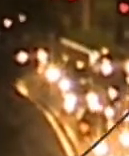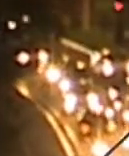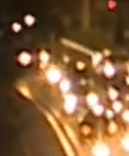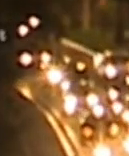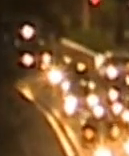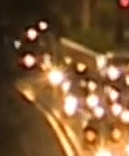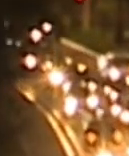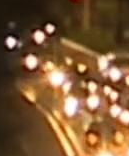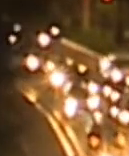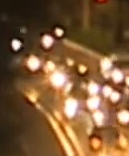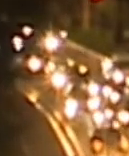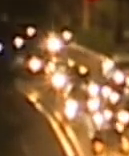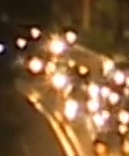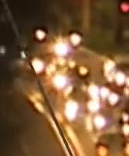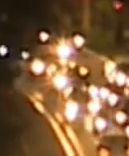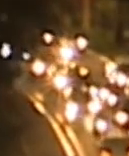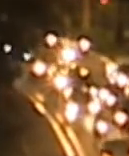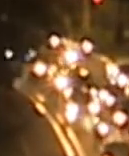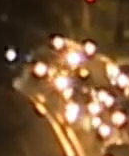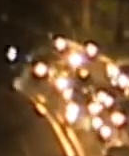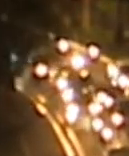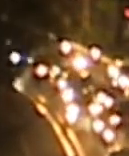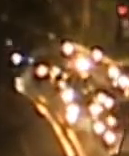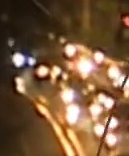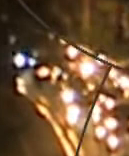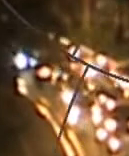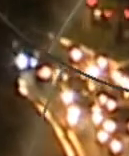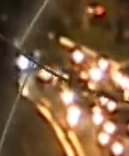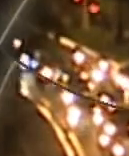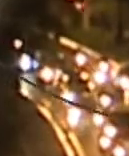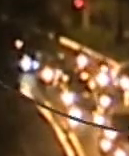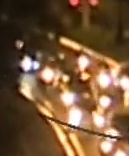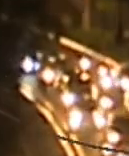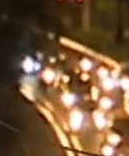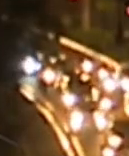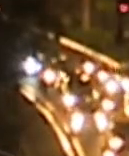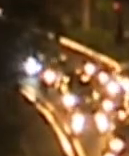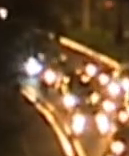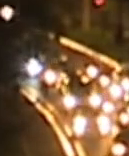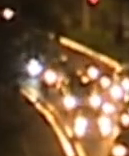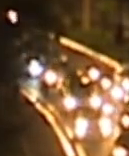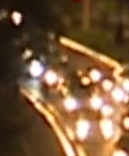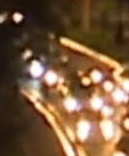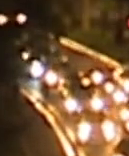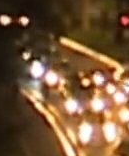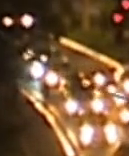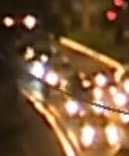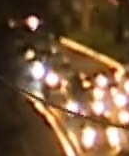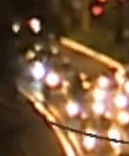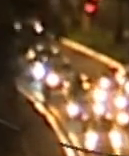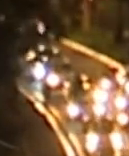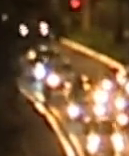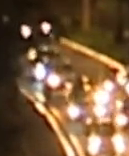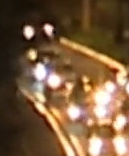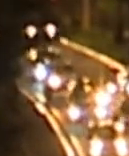abatuye muri ibice rero ngo ngubwo nyuma y'aya makuru muvoma amazi menshi kugira ngo mutazabura aya mazi mu minsi itatu igiye kuza twerekeze